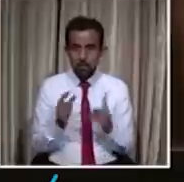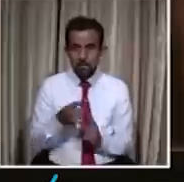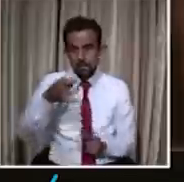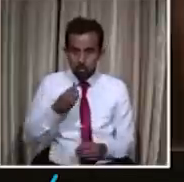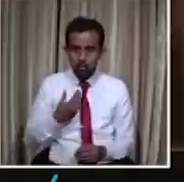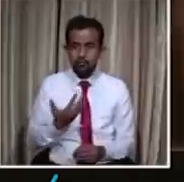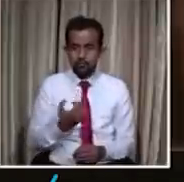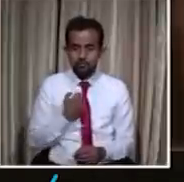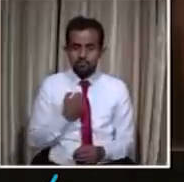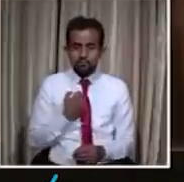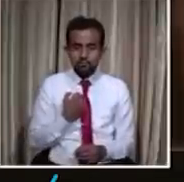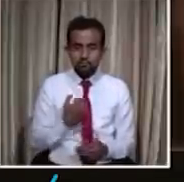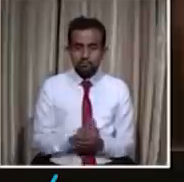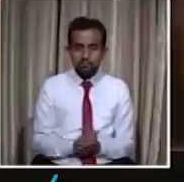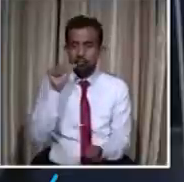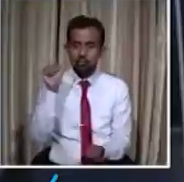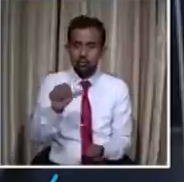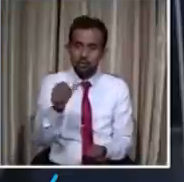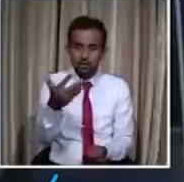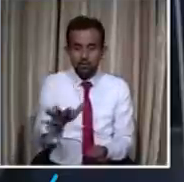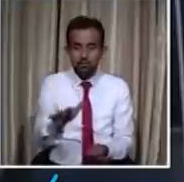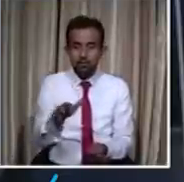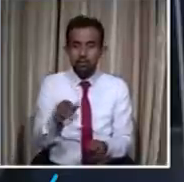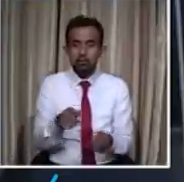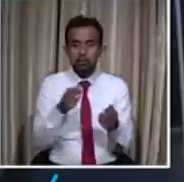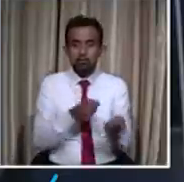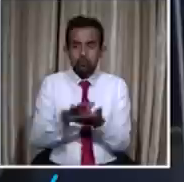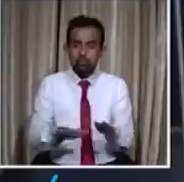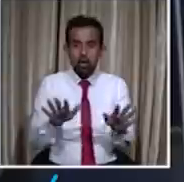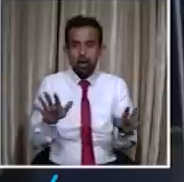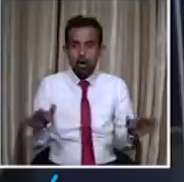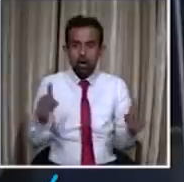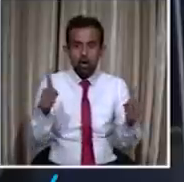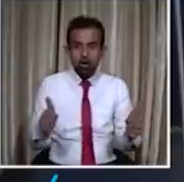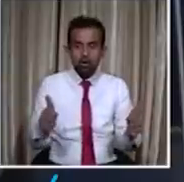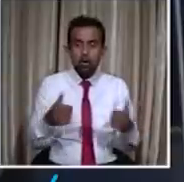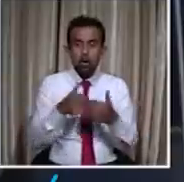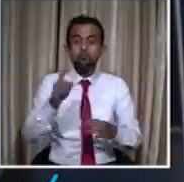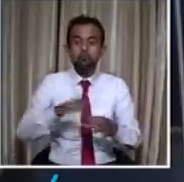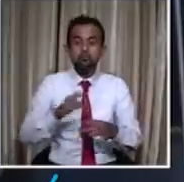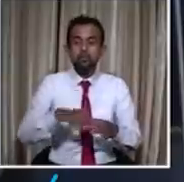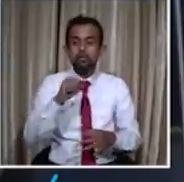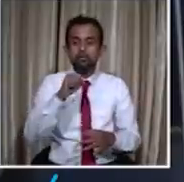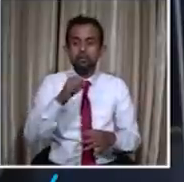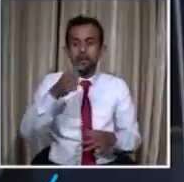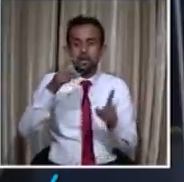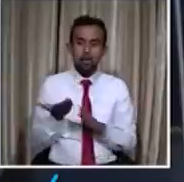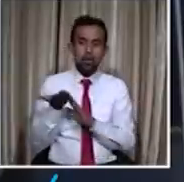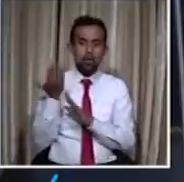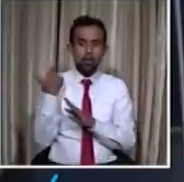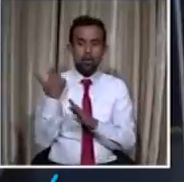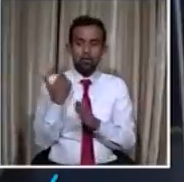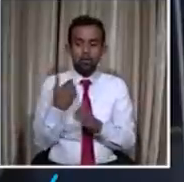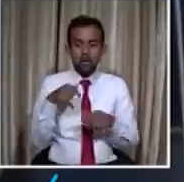asked me to keep a book a hotel for them to stay here. දැන් මිනිස්සු වගා කරන්න සූදානමින් ඉන්නවා. ඒ හැම කෙනෙකුටම තියෙන ප්‍රශ්නේ තමයි ඩීසල් සොයා ගන්න බැරි එක.